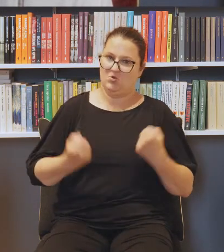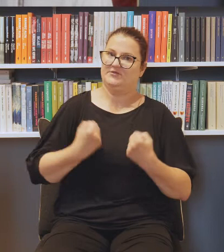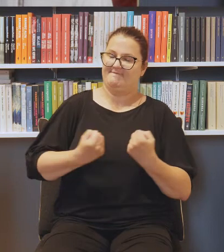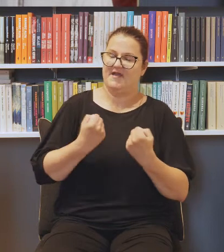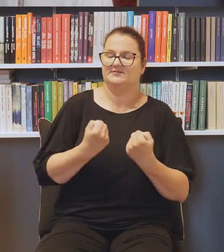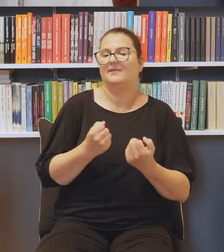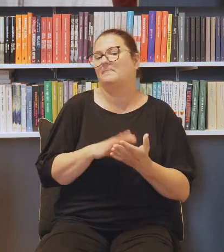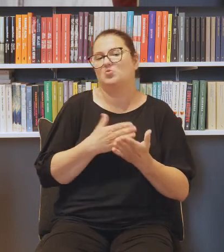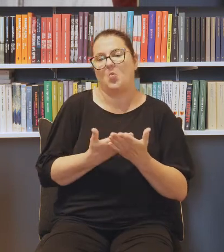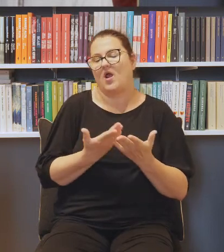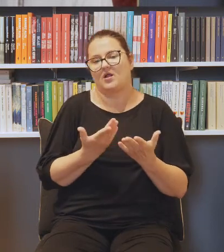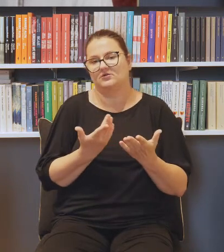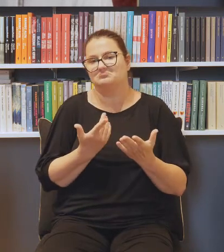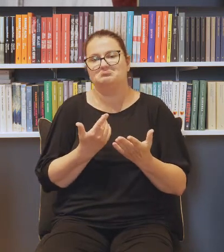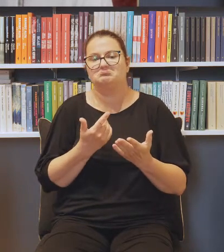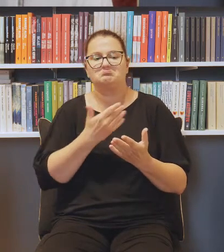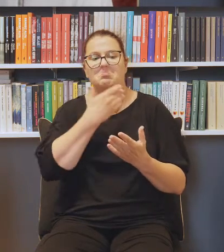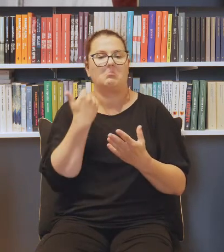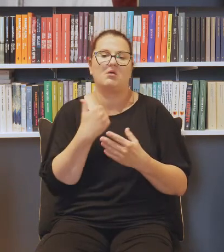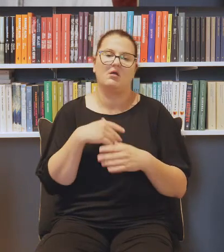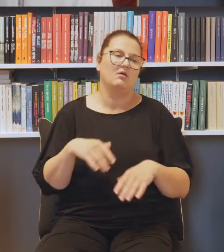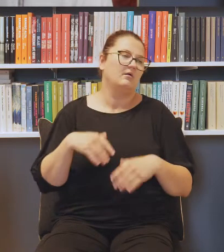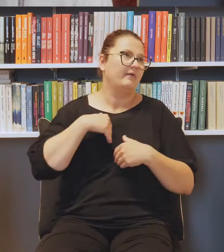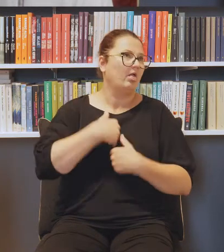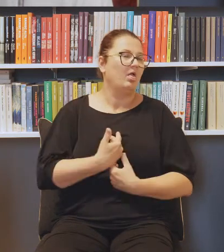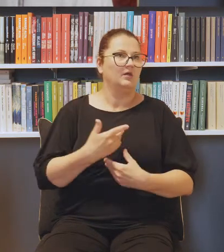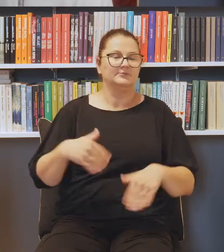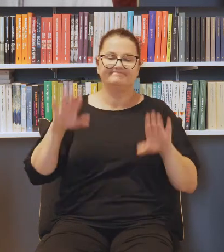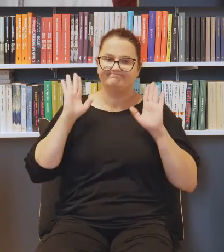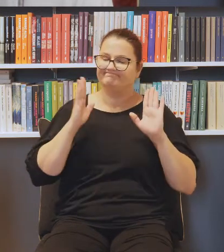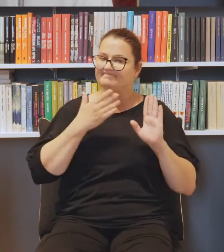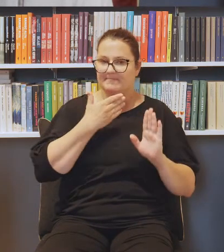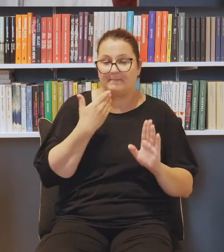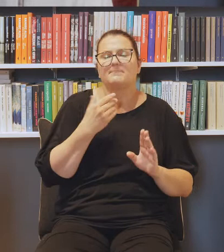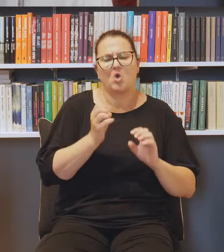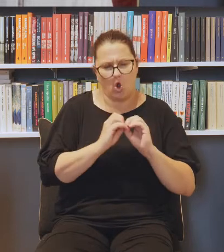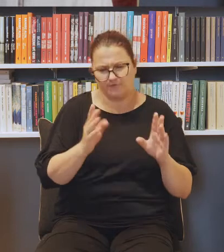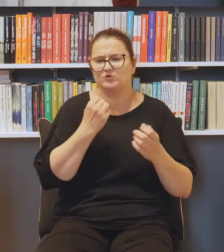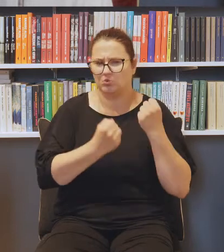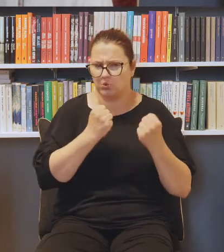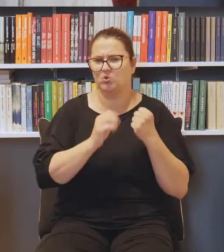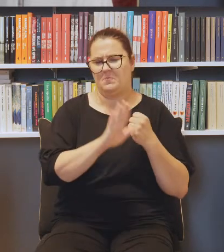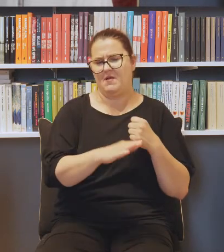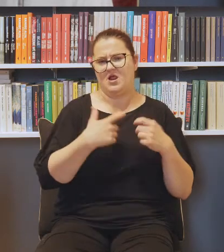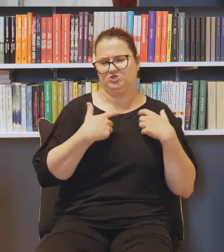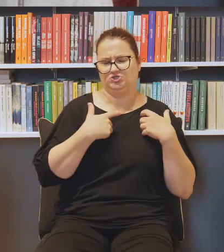przykład nie zapada się kompletnie. Oczywiście ma trudno i właściwie można